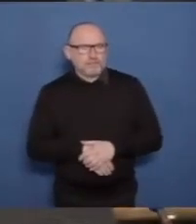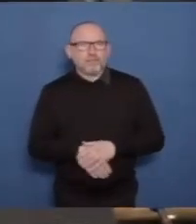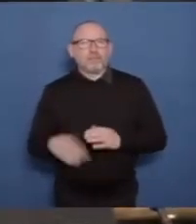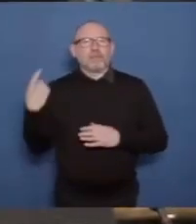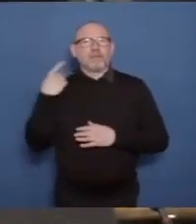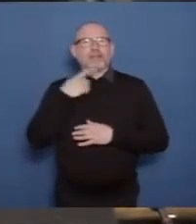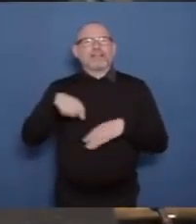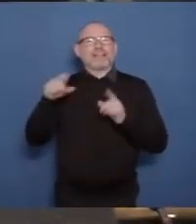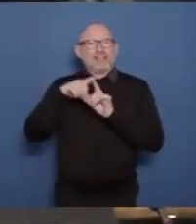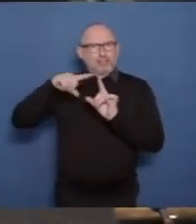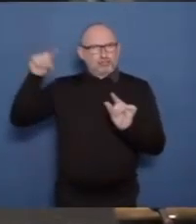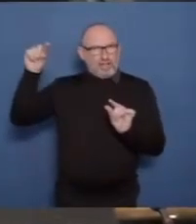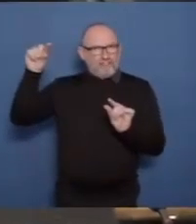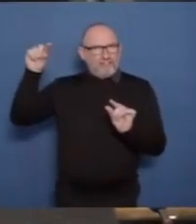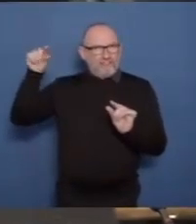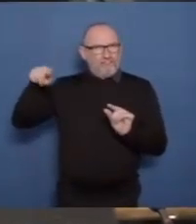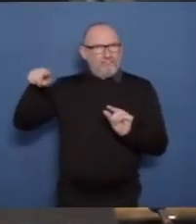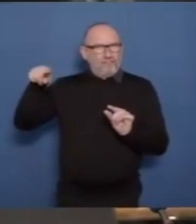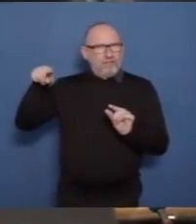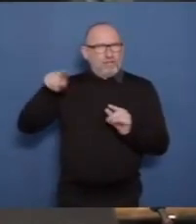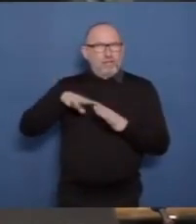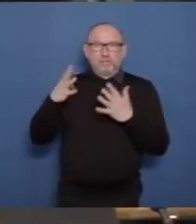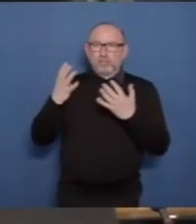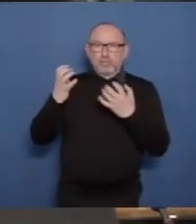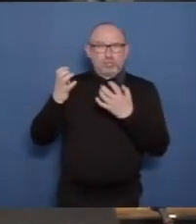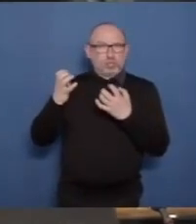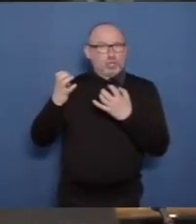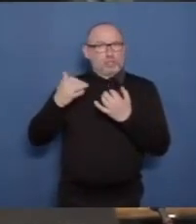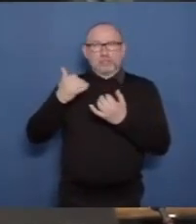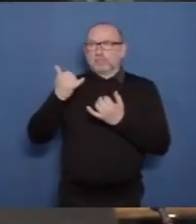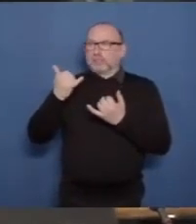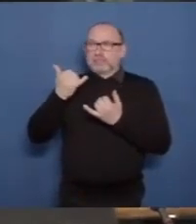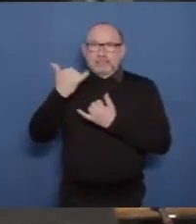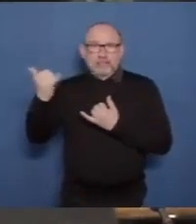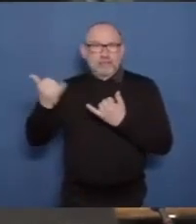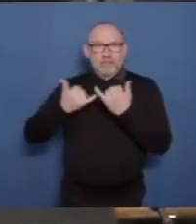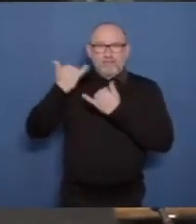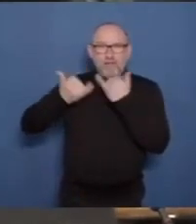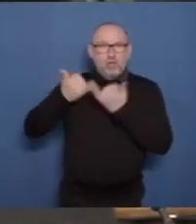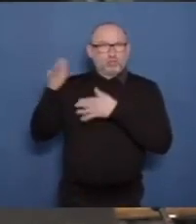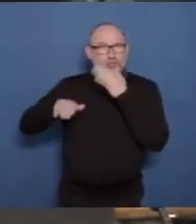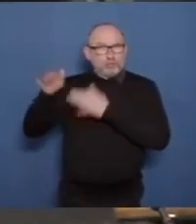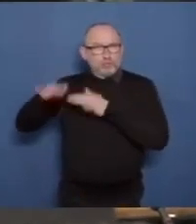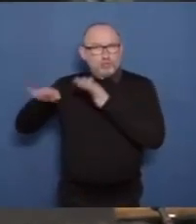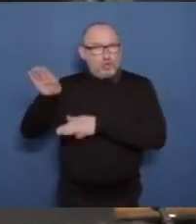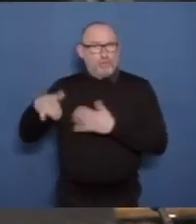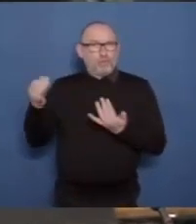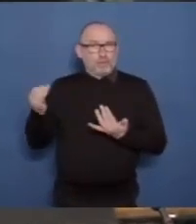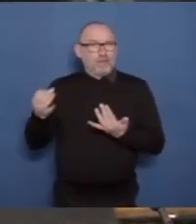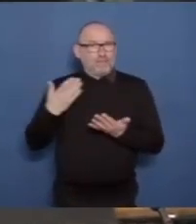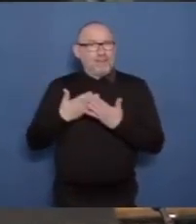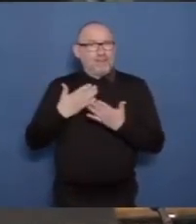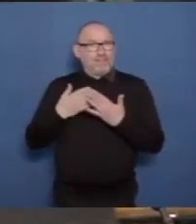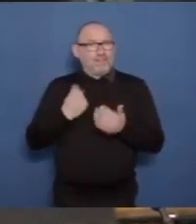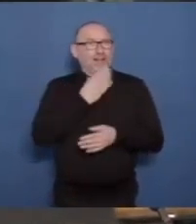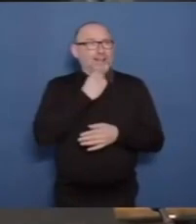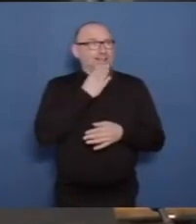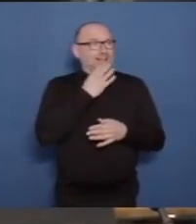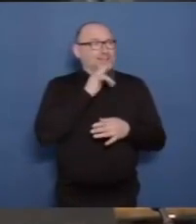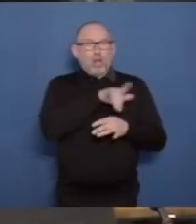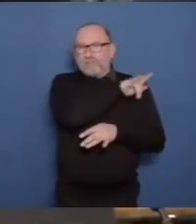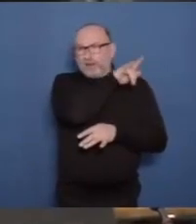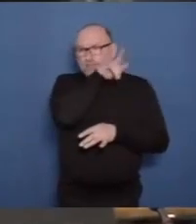Gazastreifen mehr als 90 Kinder und Frauen gestorben durch Angriffe der israelischen